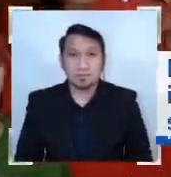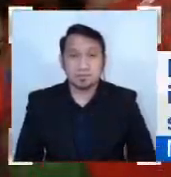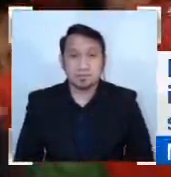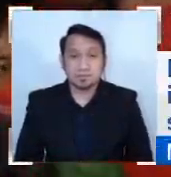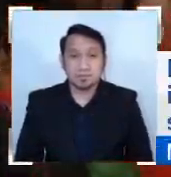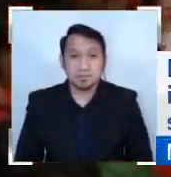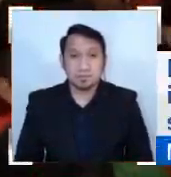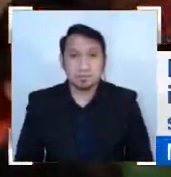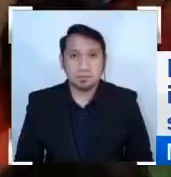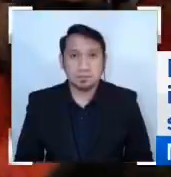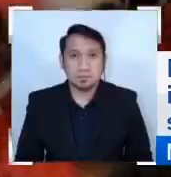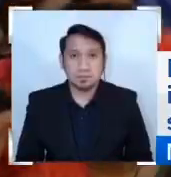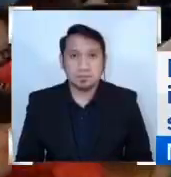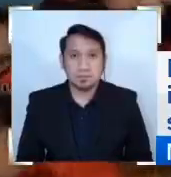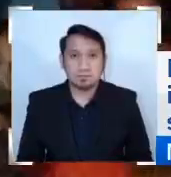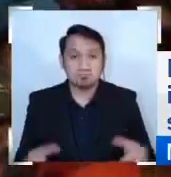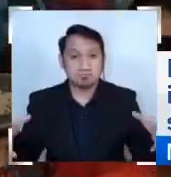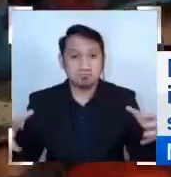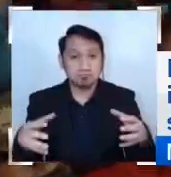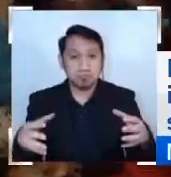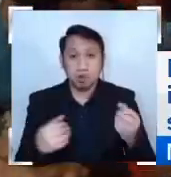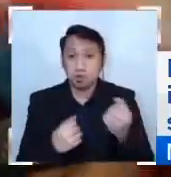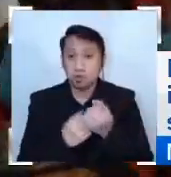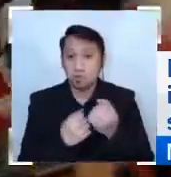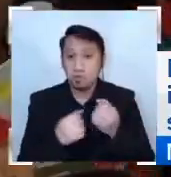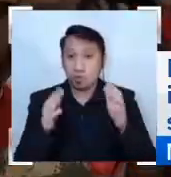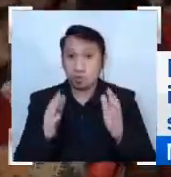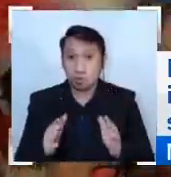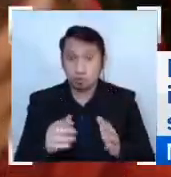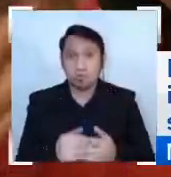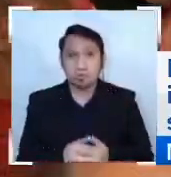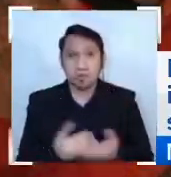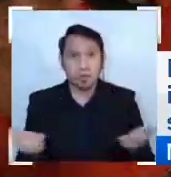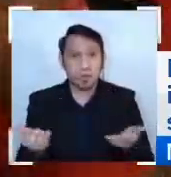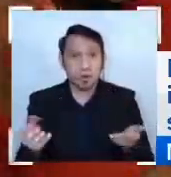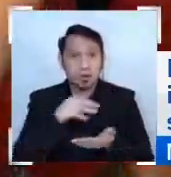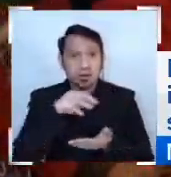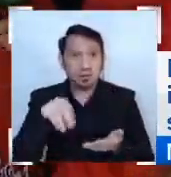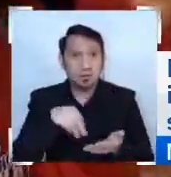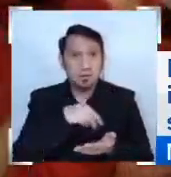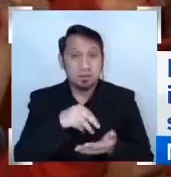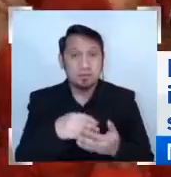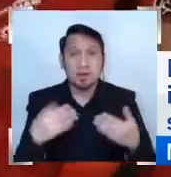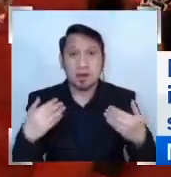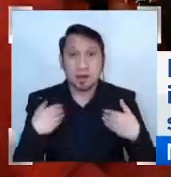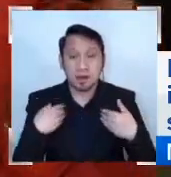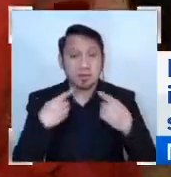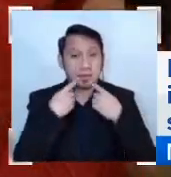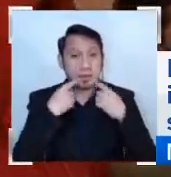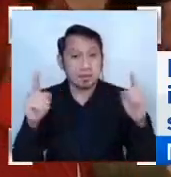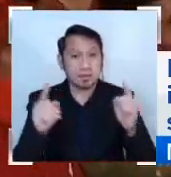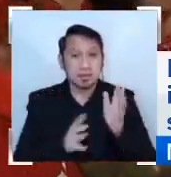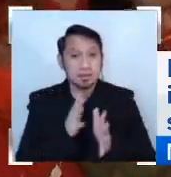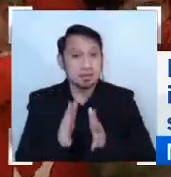Nagtipo ng mga supporter ni presidential frontrunner Bongbong Marcos sa headquarters niya sa Mandaluyong kagabi. Mini victory party na raw ito kasunod ng malaking lamang ni